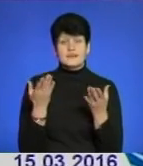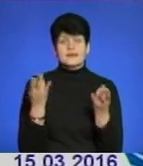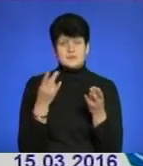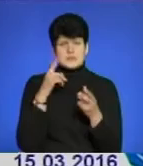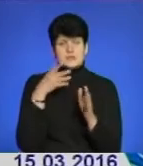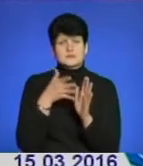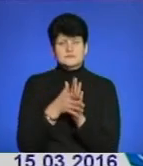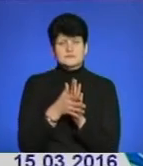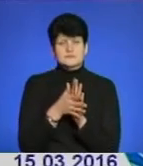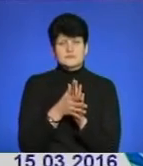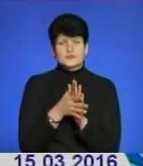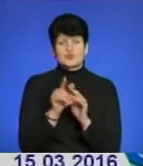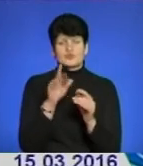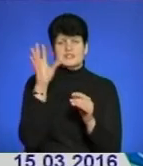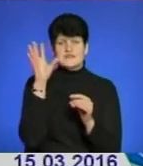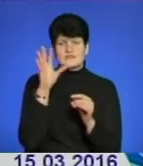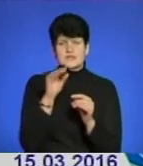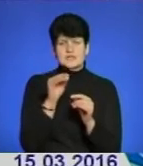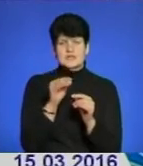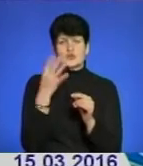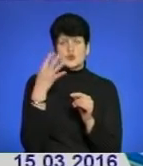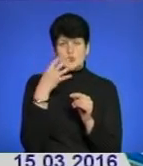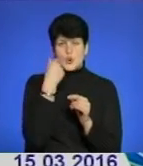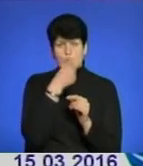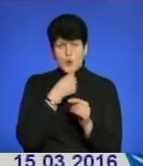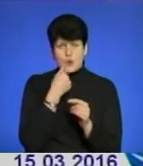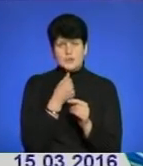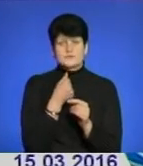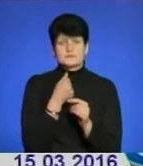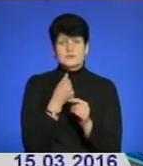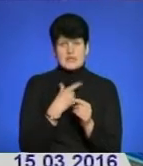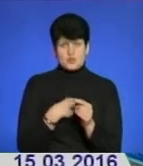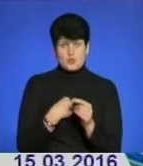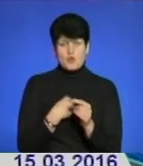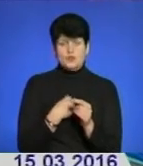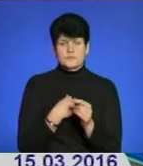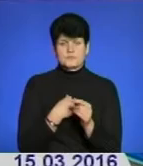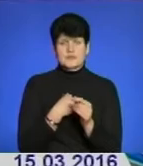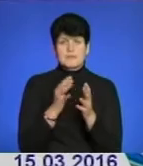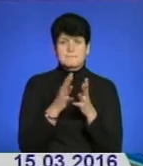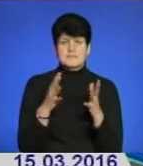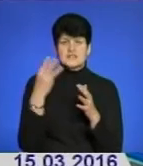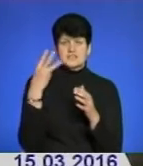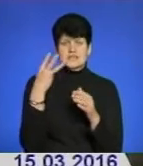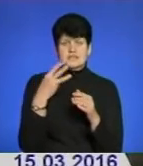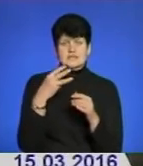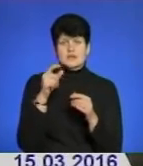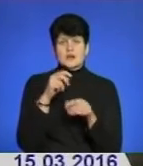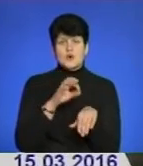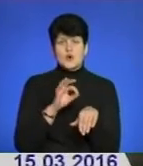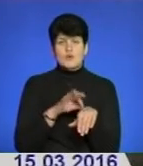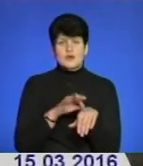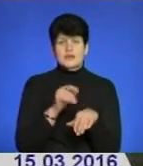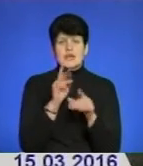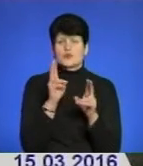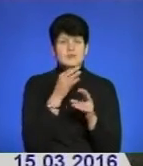йдеш. Тому за всі 40 років над собою і більше 30 над хворими я нікому не сказав, що